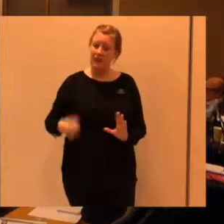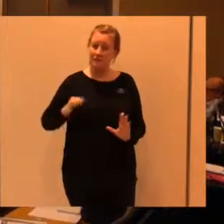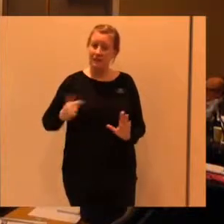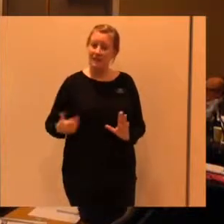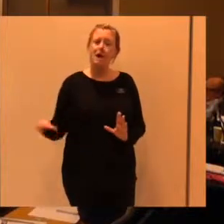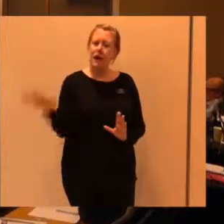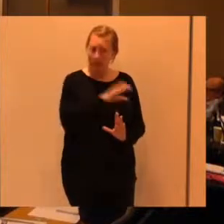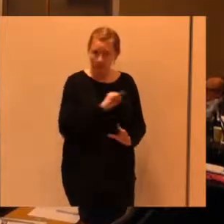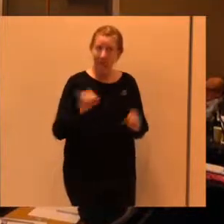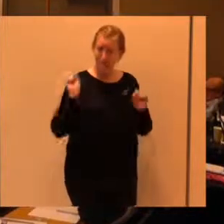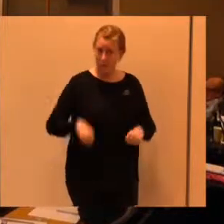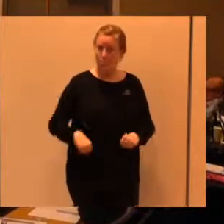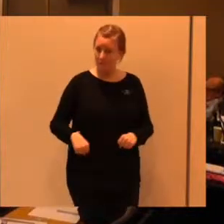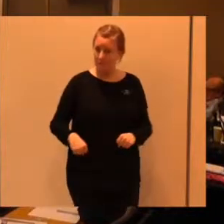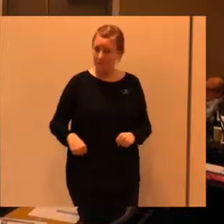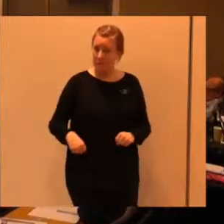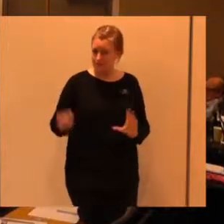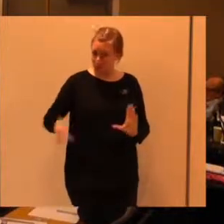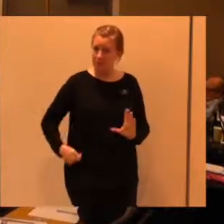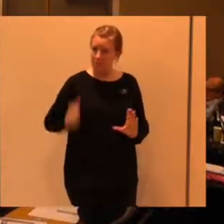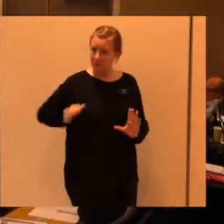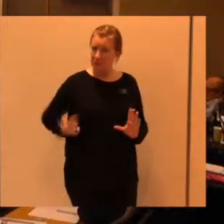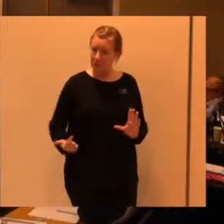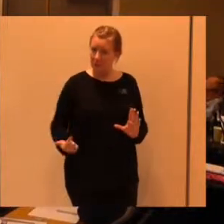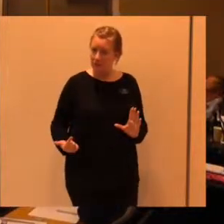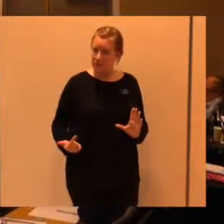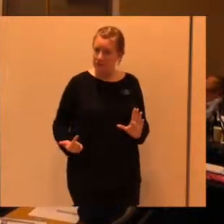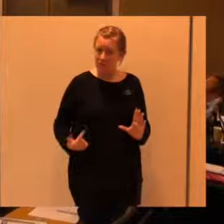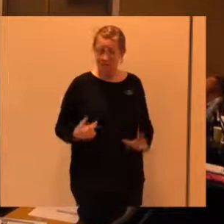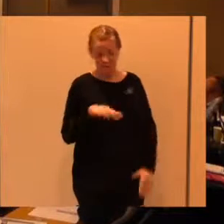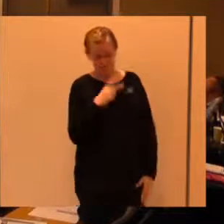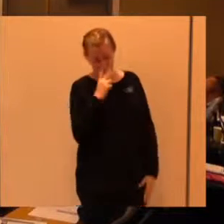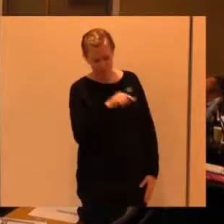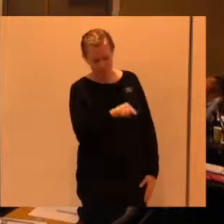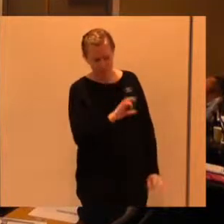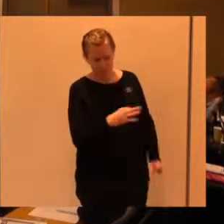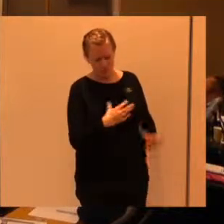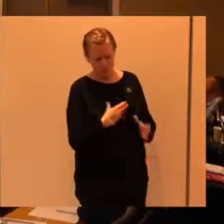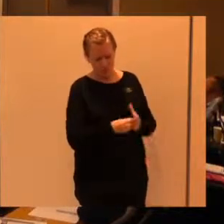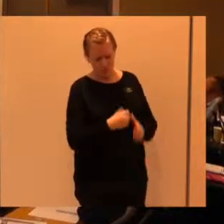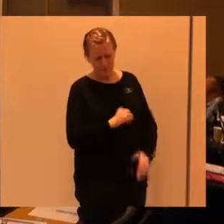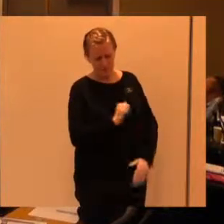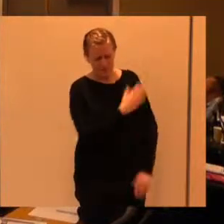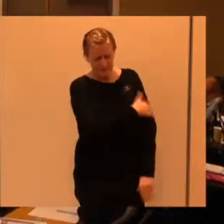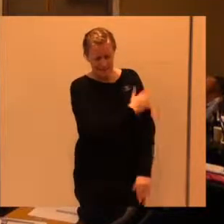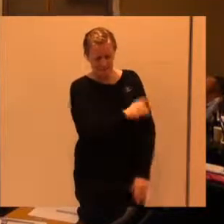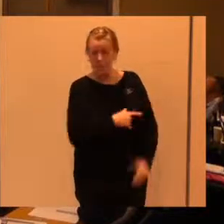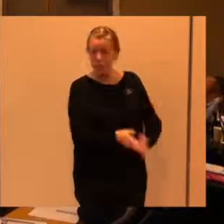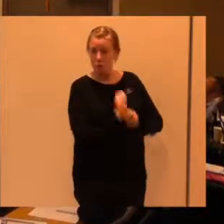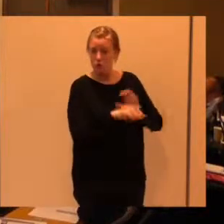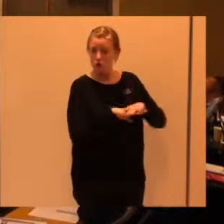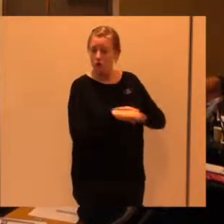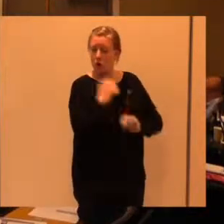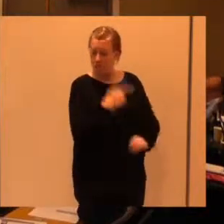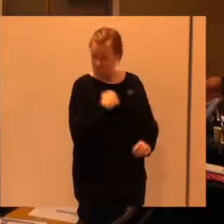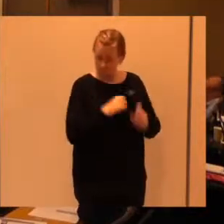alla att lägga in. Och det ser vi redan idag. Om jag tittar på när någon har köpt en e-tjänst så står det i upphandlingsunderlaget att man ska